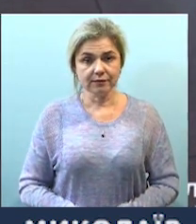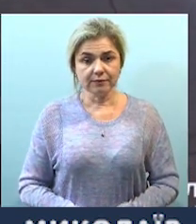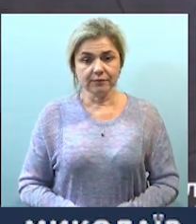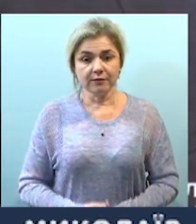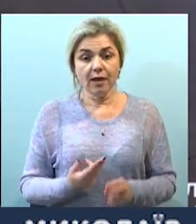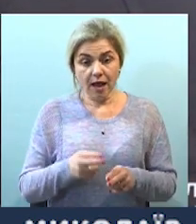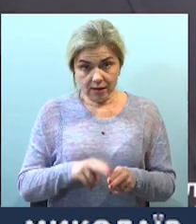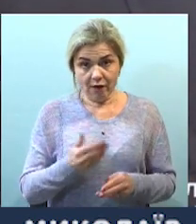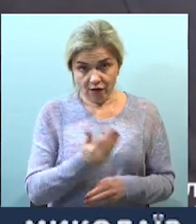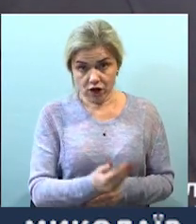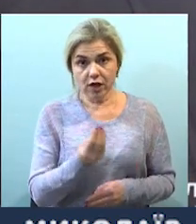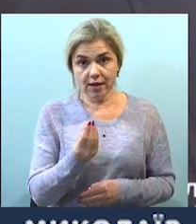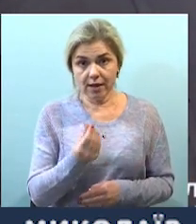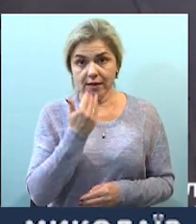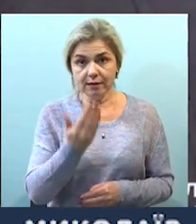Це ваші гроші?